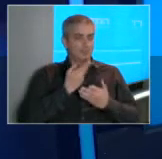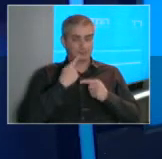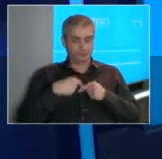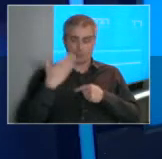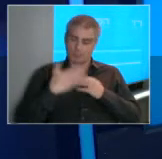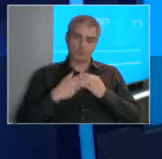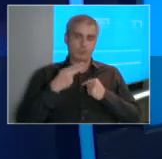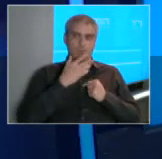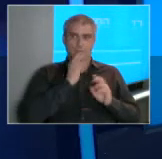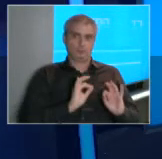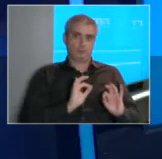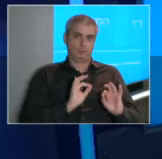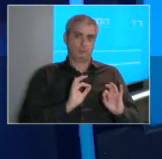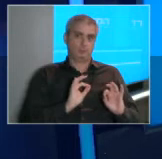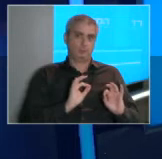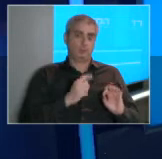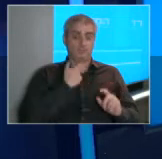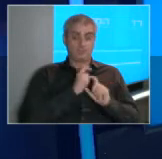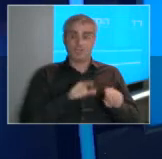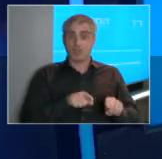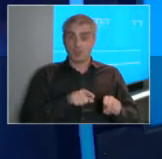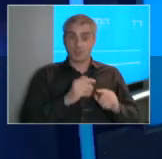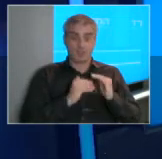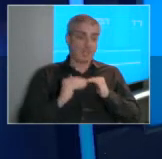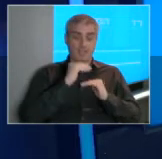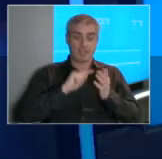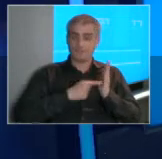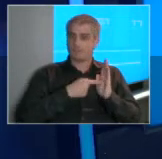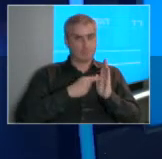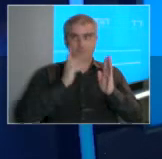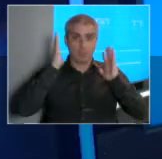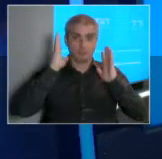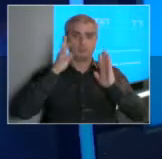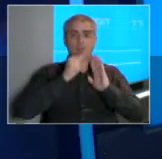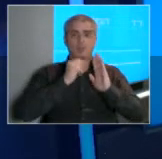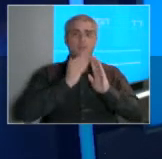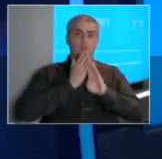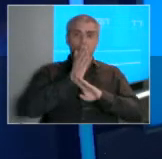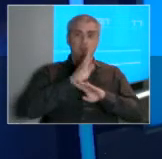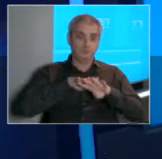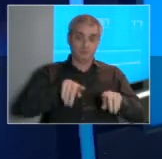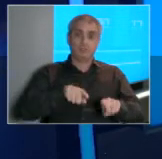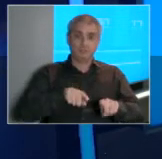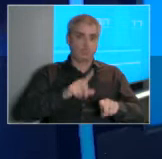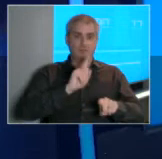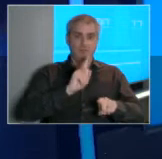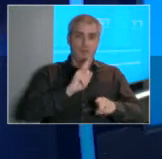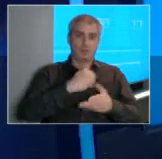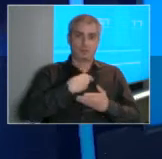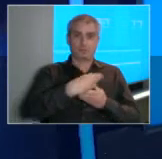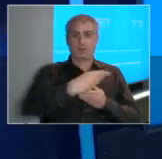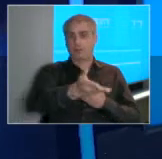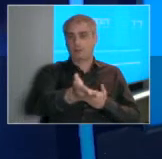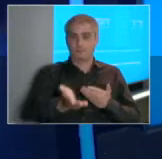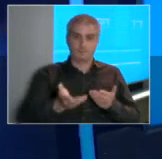לשנה האחרונה הרבה יותר ברצינות. ושגרעון, חריגה מיד גרעון היא לא אסון, אם לוקחים את זה לכיוון של תשתיות, ולא מחלקים את